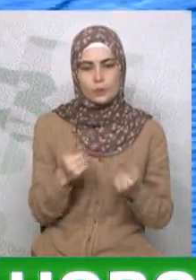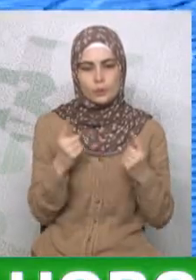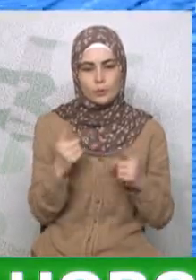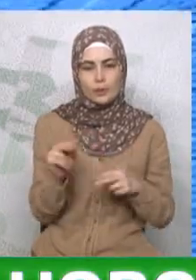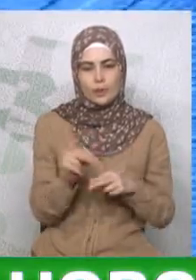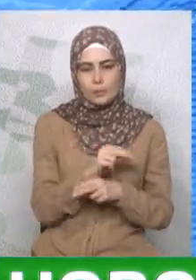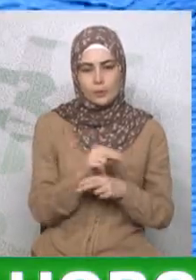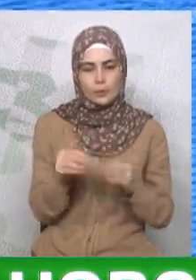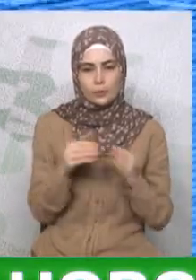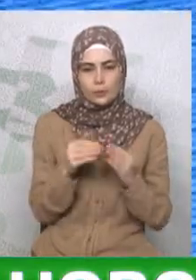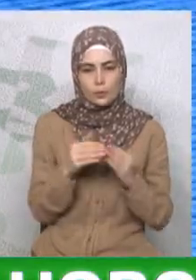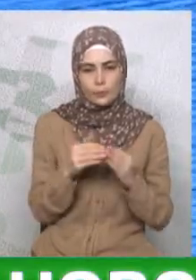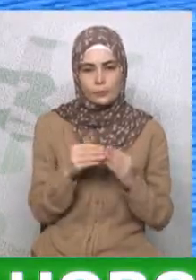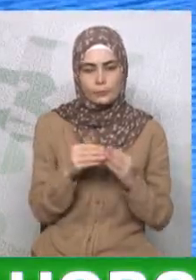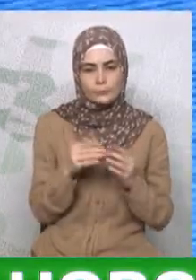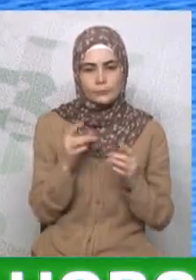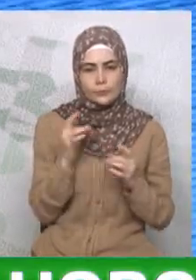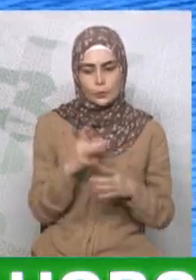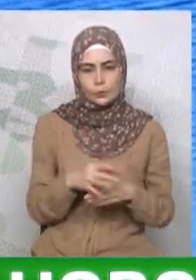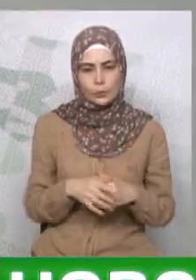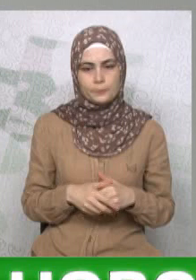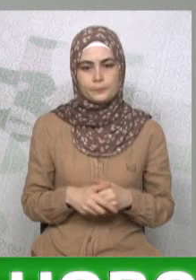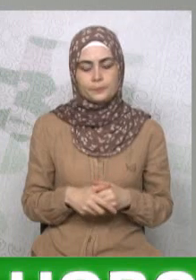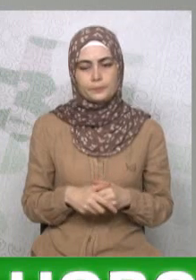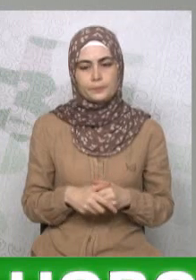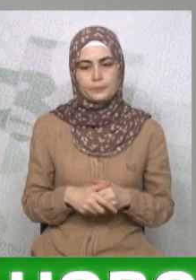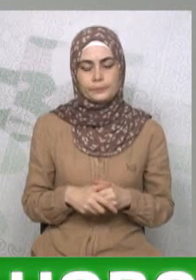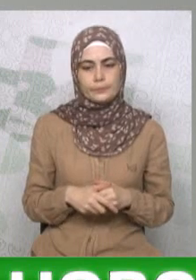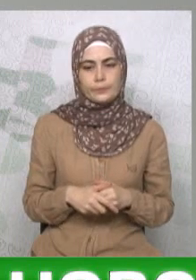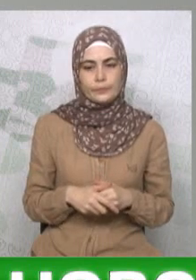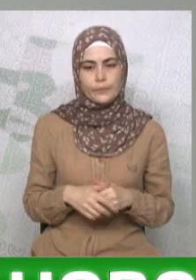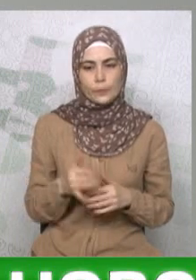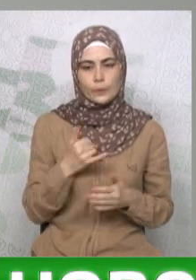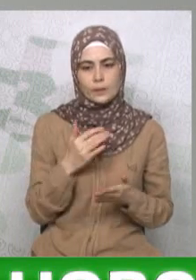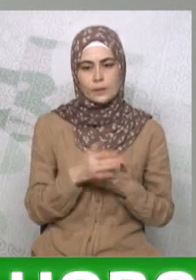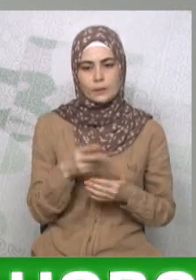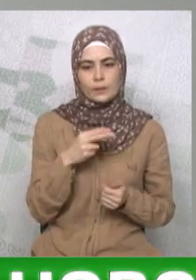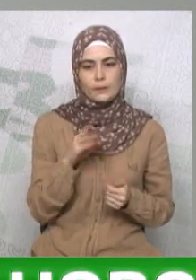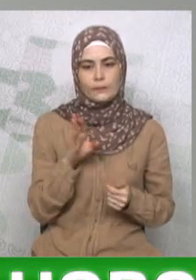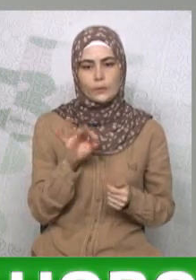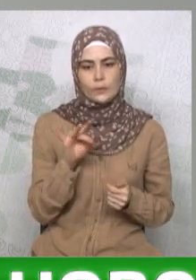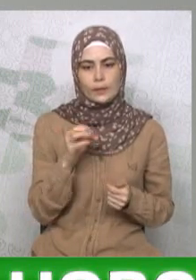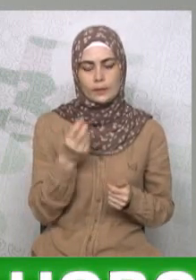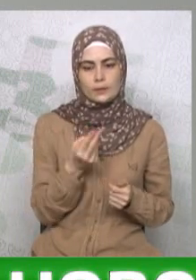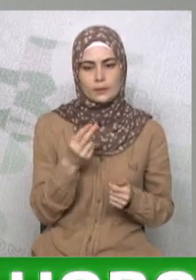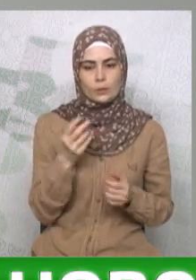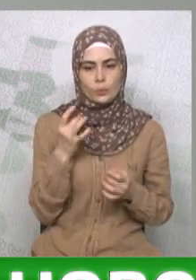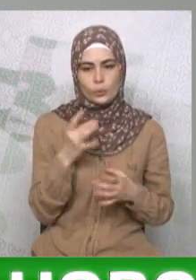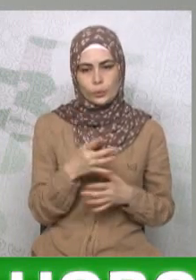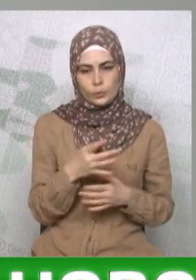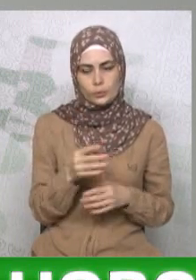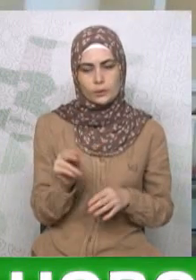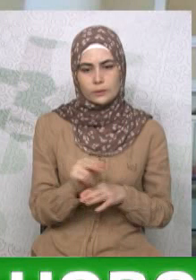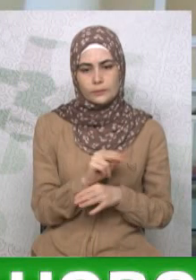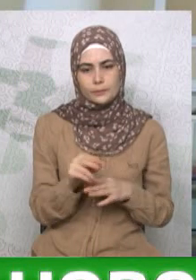культуры. Да, у нас прекрасный теперь уже дворец культуры, мы его так называем,